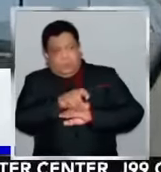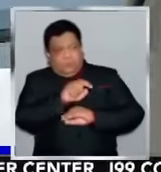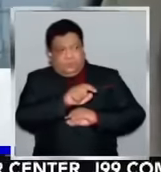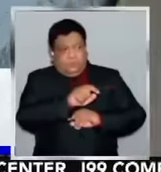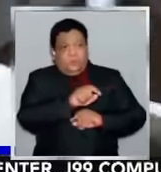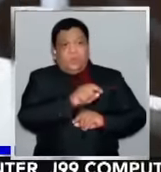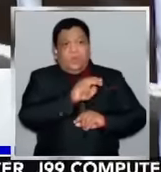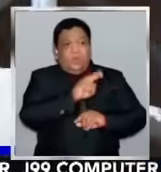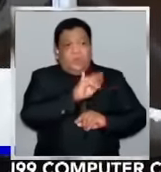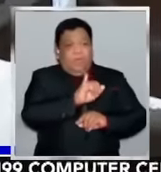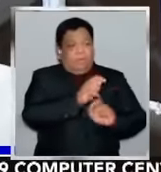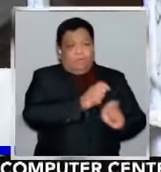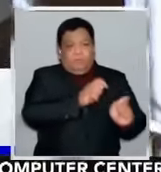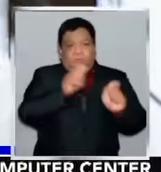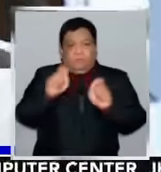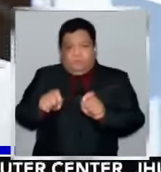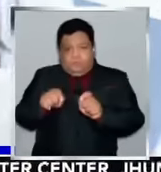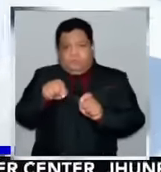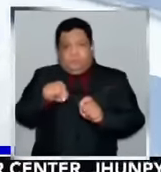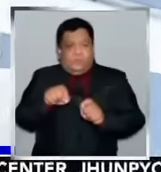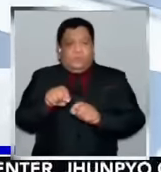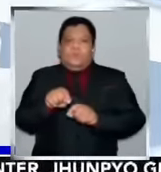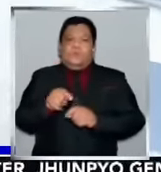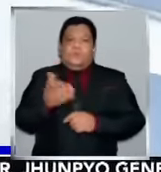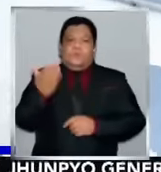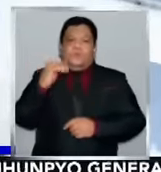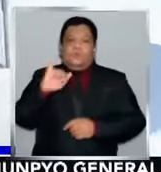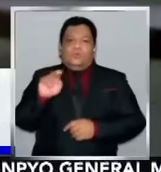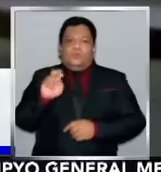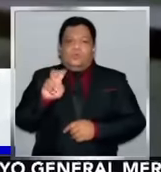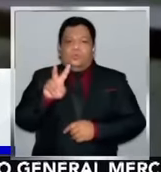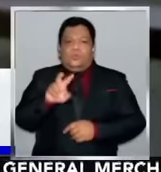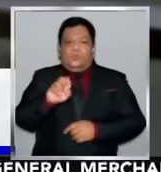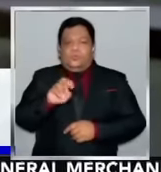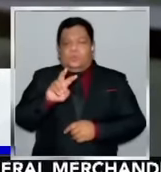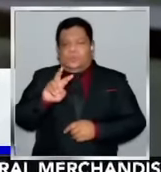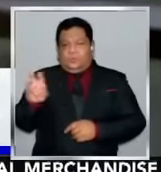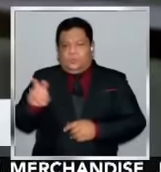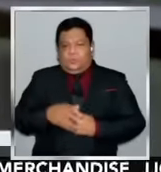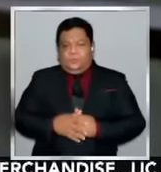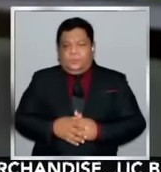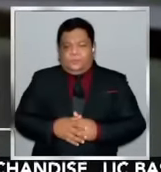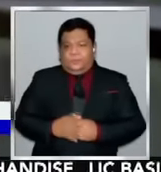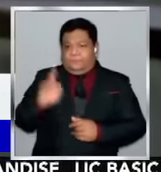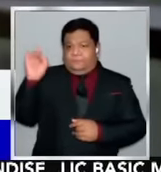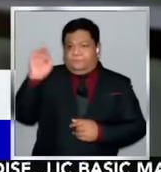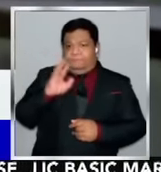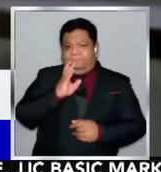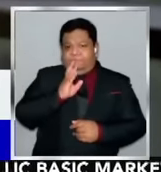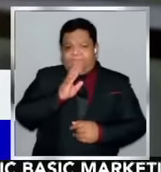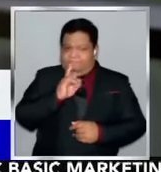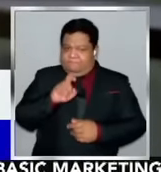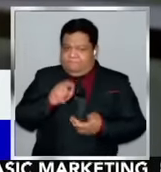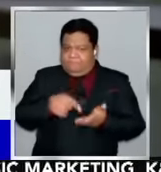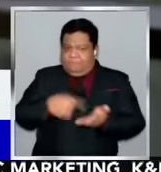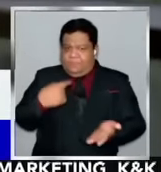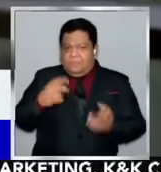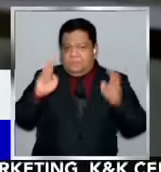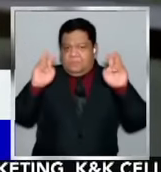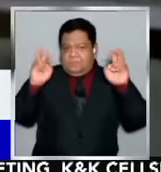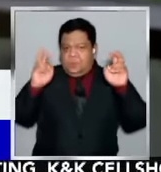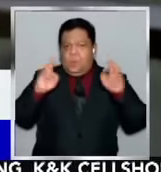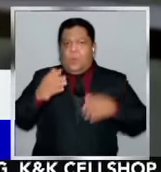Diwa noong June 2022. Hiningan siya ng tinatawag na welcome fee doon sa BJMP MMDJ Annex